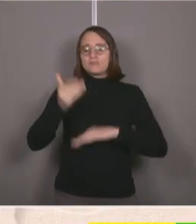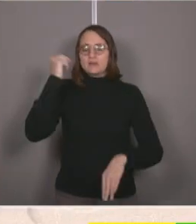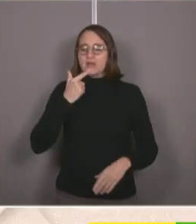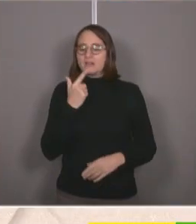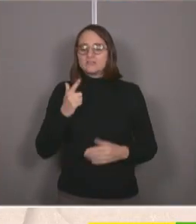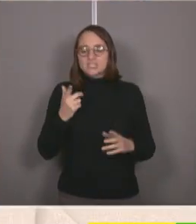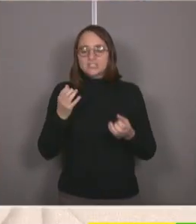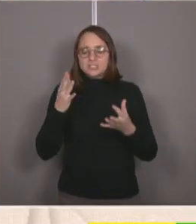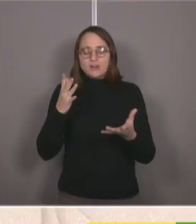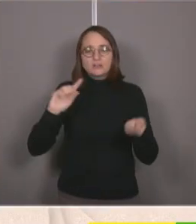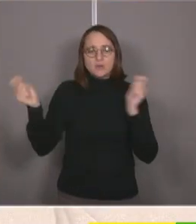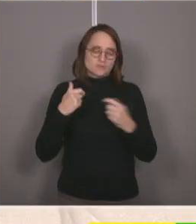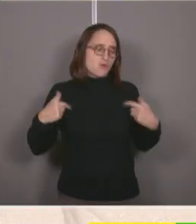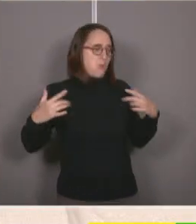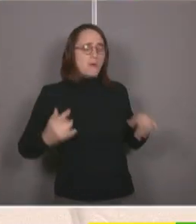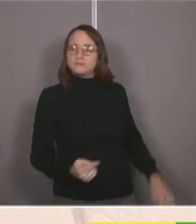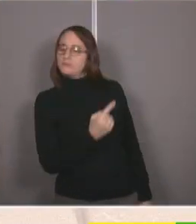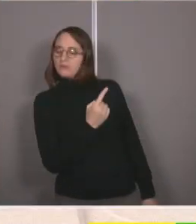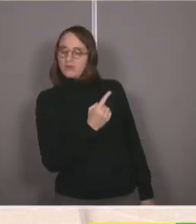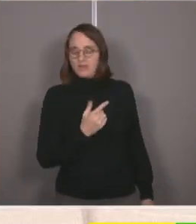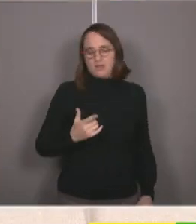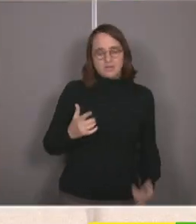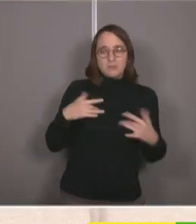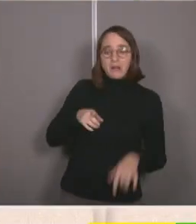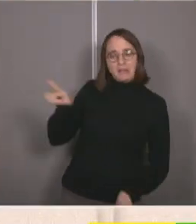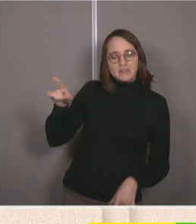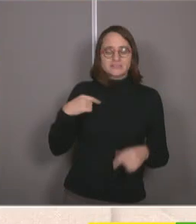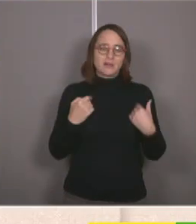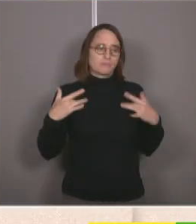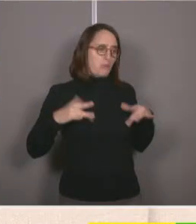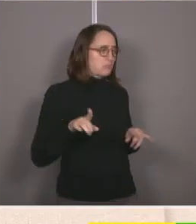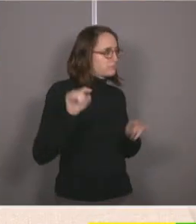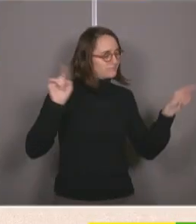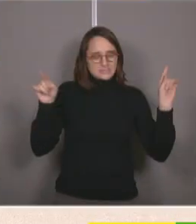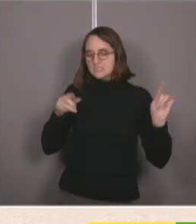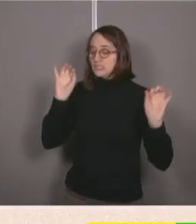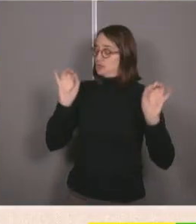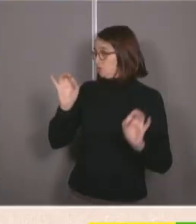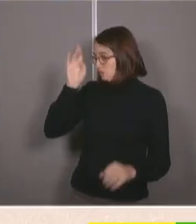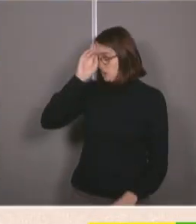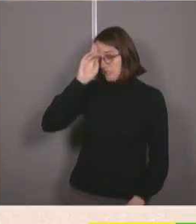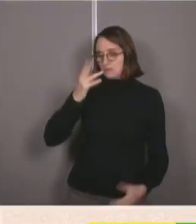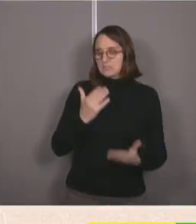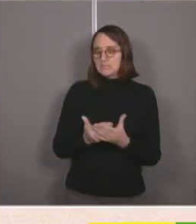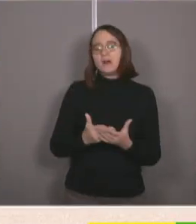climatique, on disait bah, c'est pas à moi, c'est à l'autre. Grosso modo, pendant longtemps, ça a été un peu ce jeu de ping-pong. Vous avez tout à fait raison. Les choses